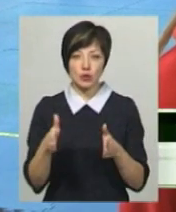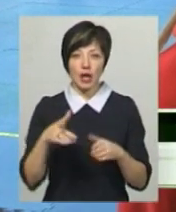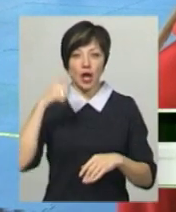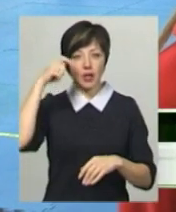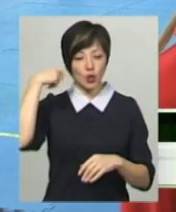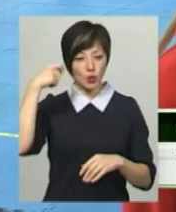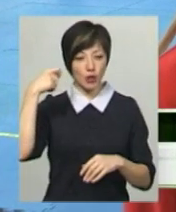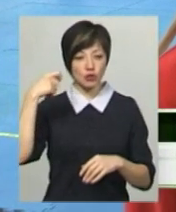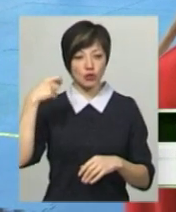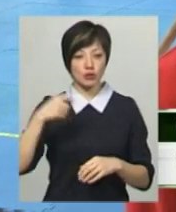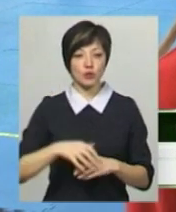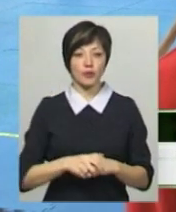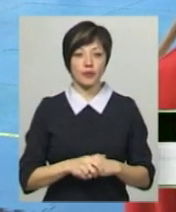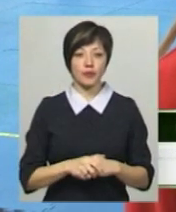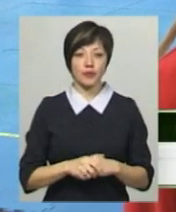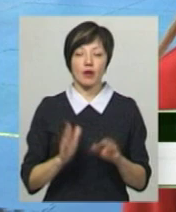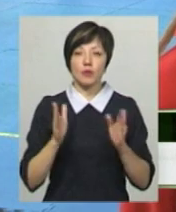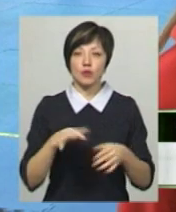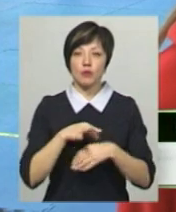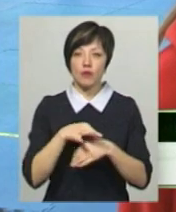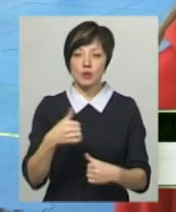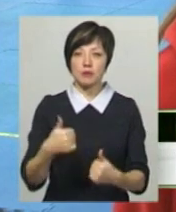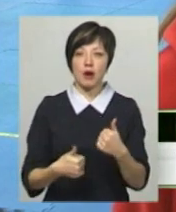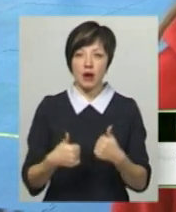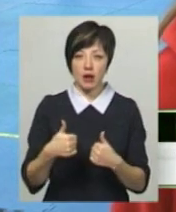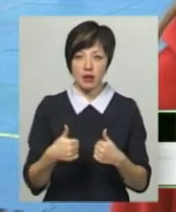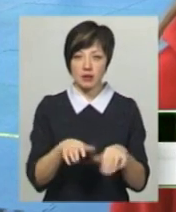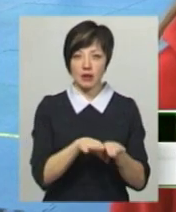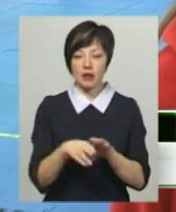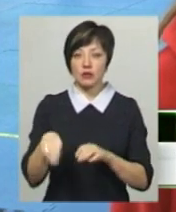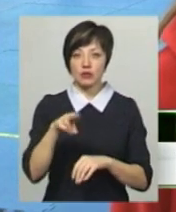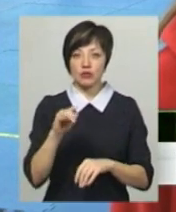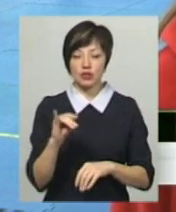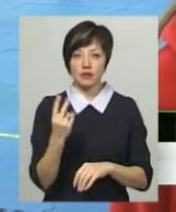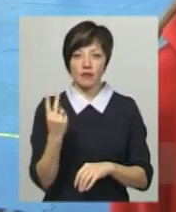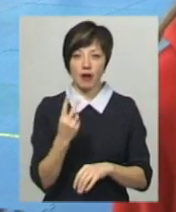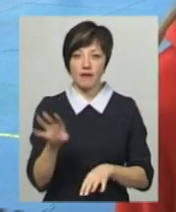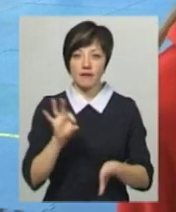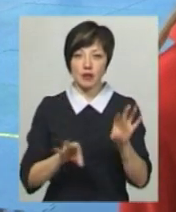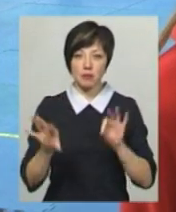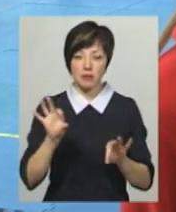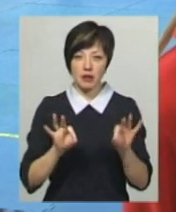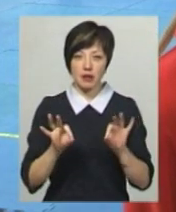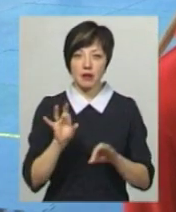Туреччину. В Туреччині будуть проводити змагання класу G2. Це буде відбір.